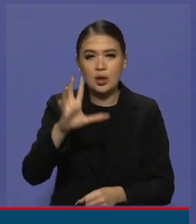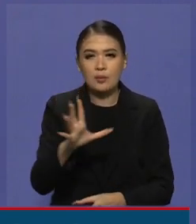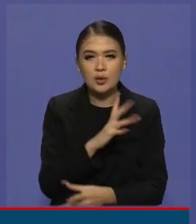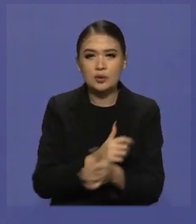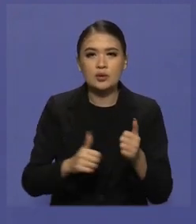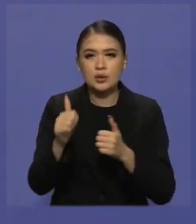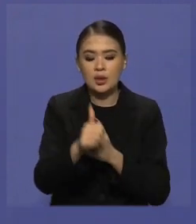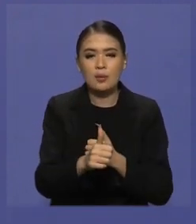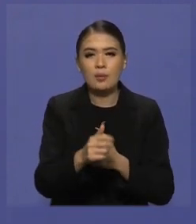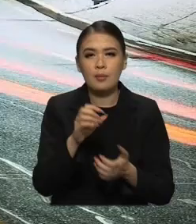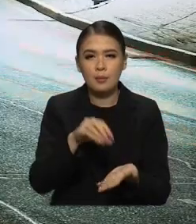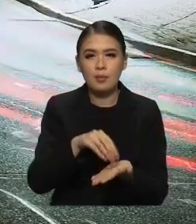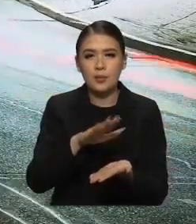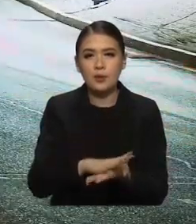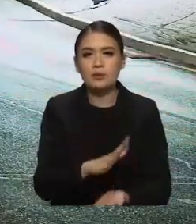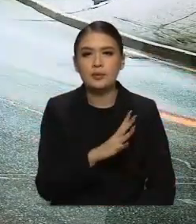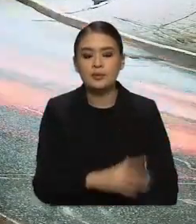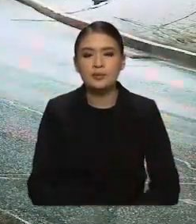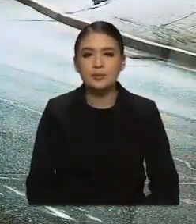конкретные задачи.